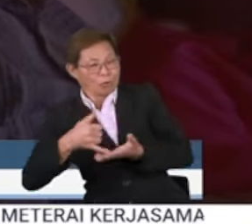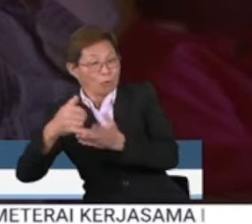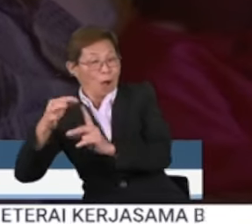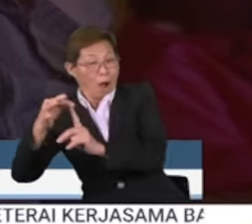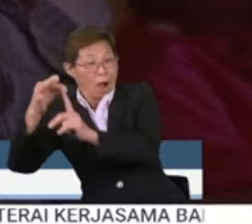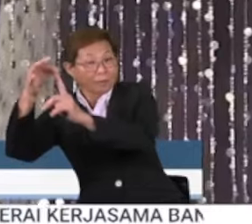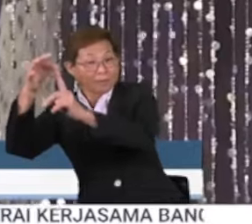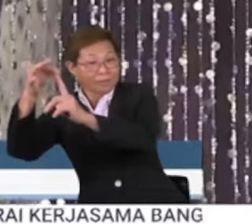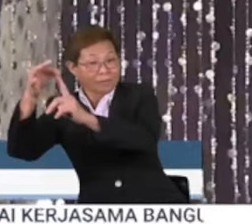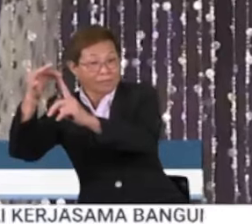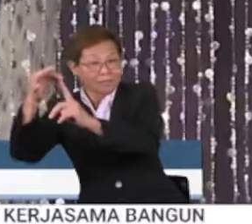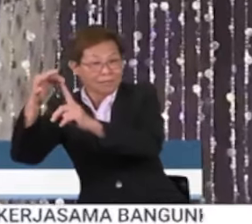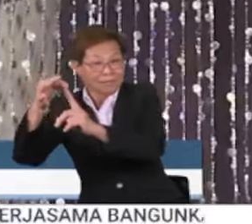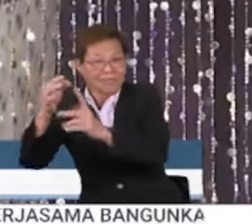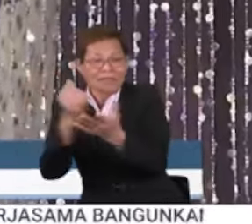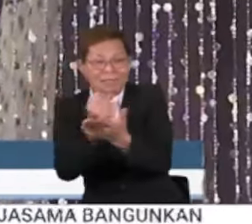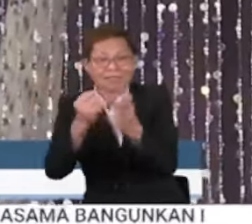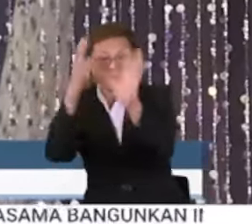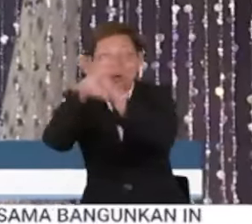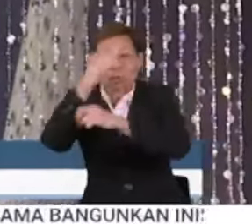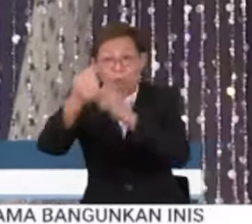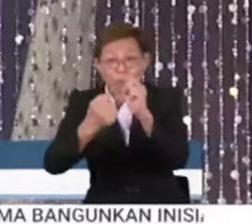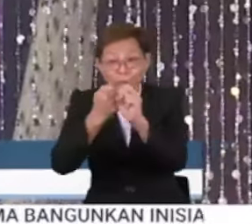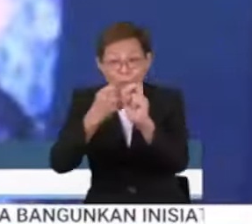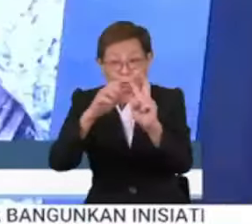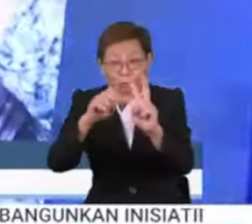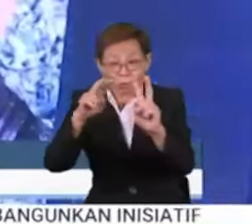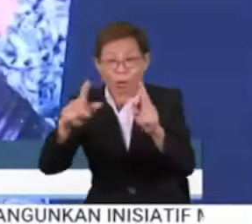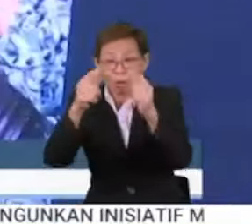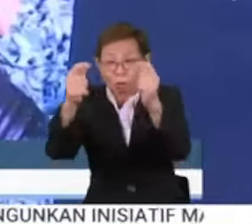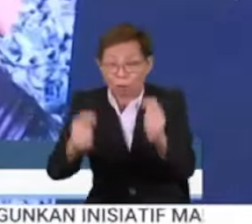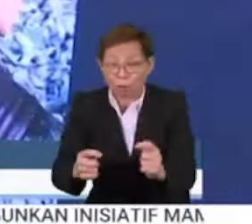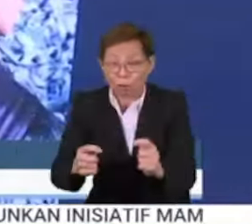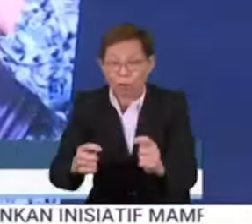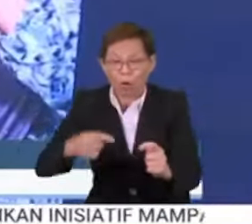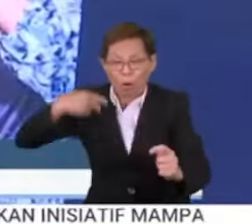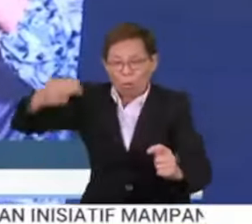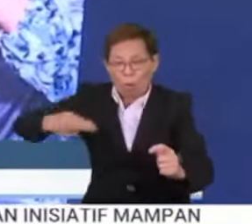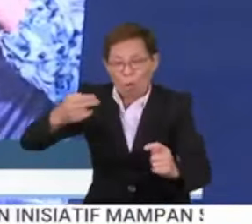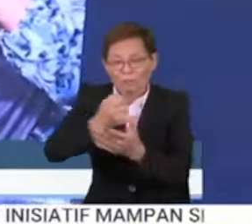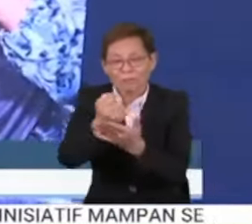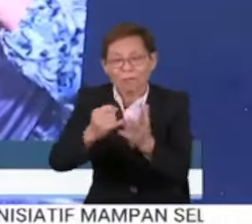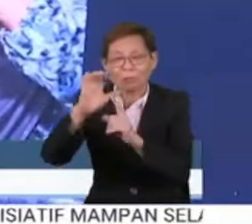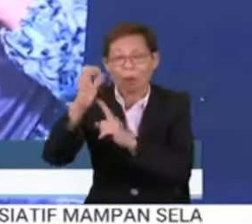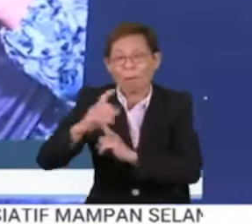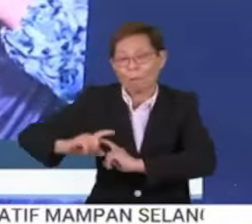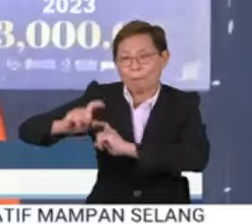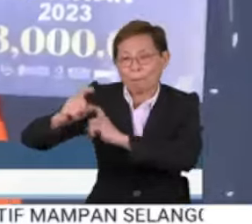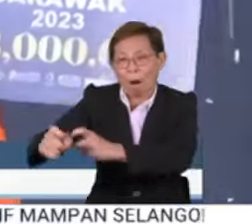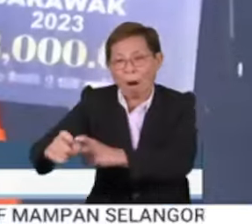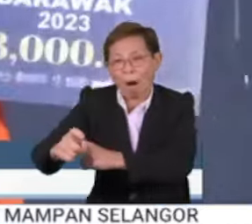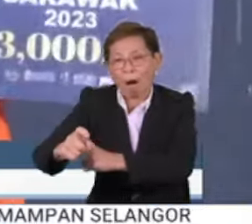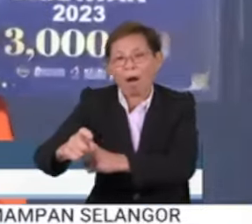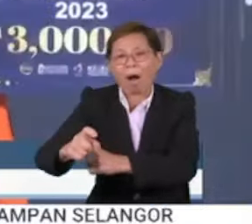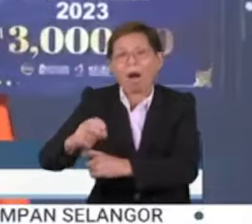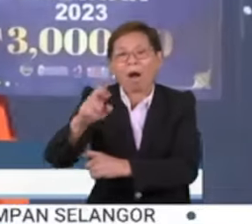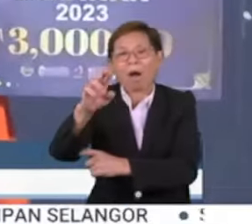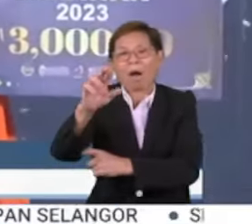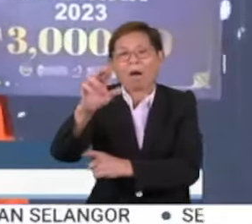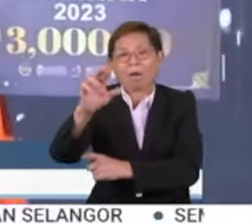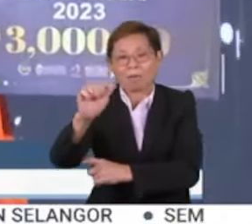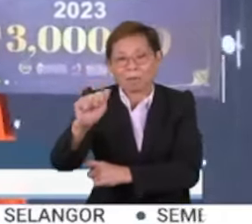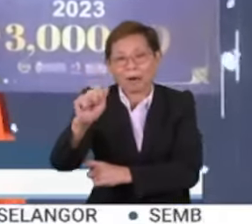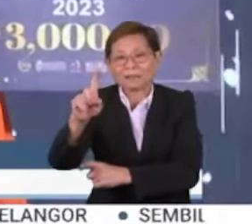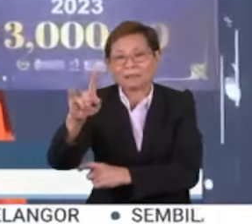Anugerah Seni Lakandi Seni Sarawak 2023 atau Tokoh Legenda Seni Budaya dianugerahkan kepada Allahyarham Radiah